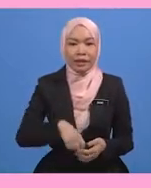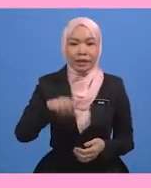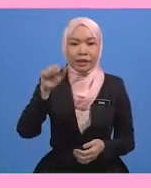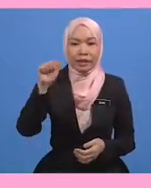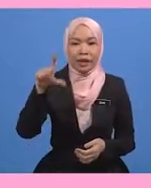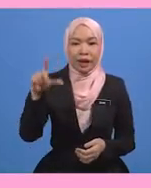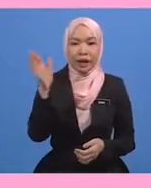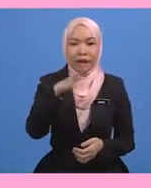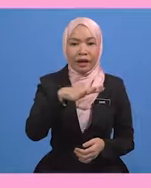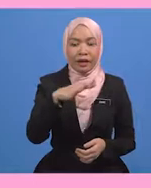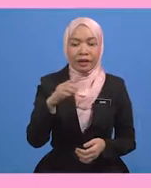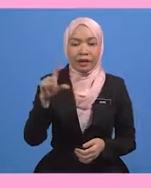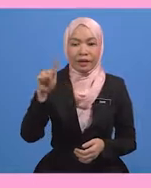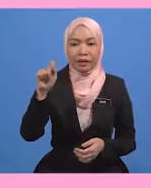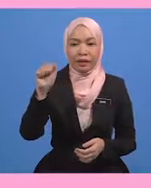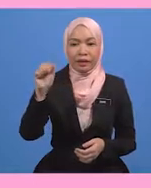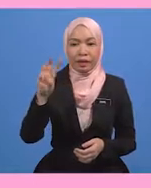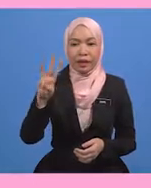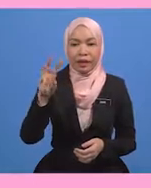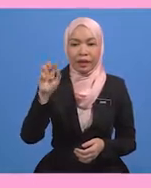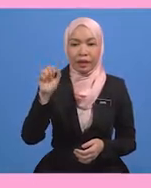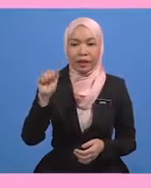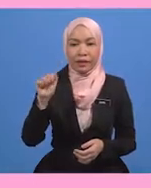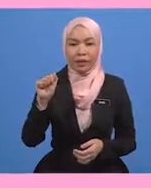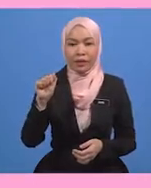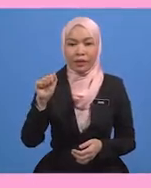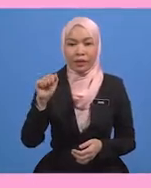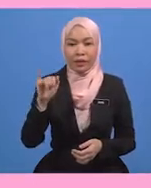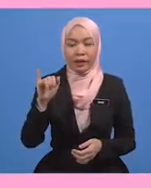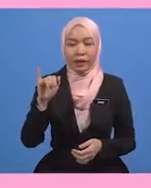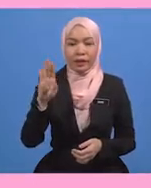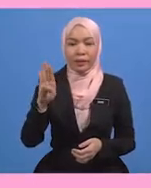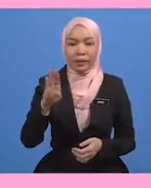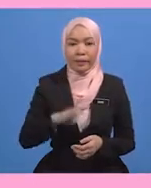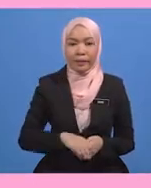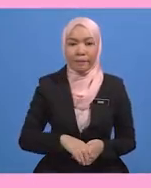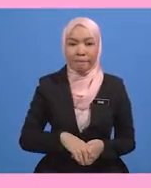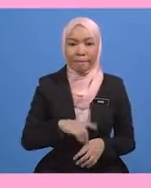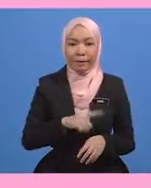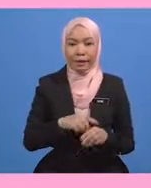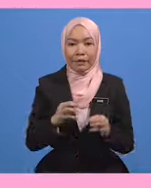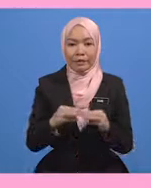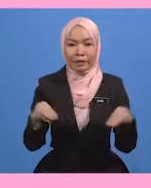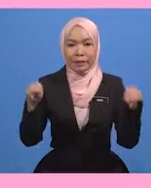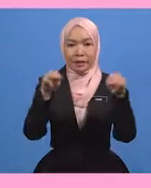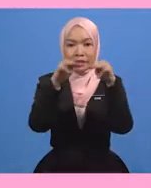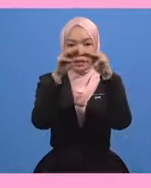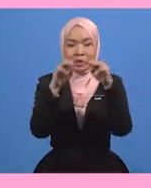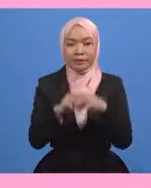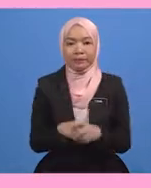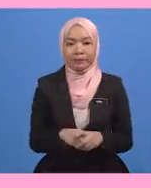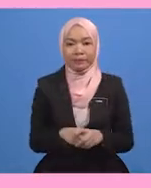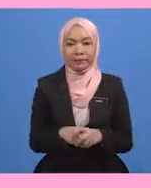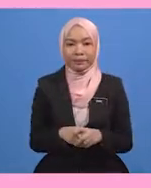sendiri. Murid-murid, pusat pendidikan Hamka juga berpusat di masjid dan surau. Di surau